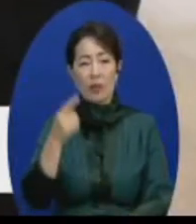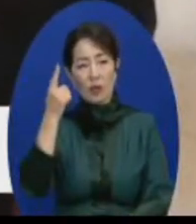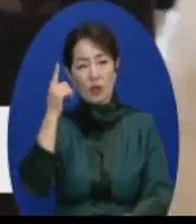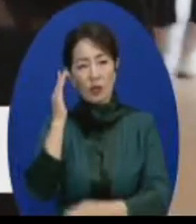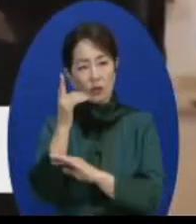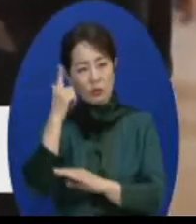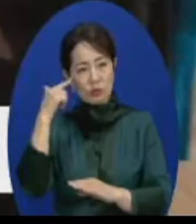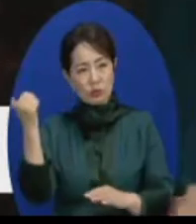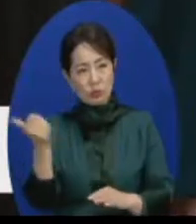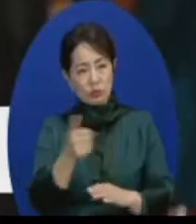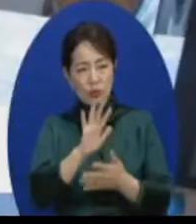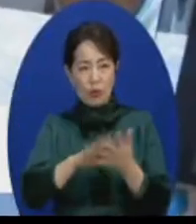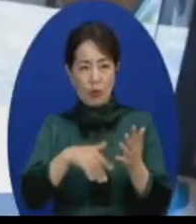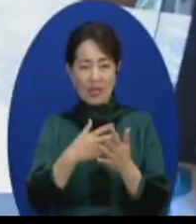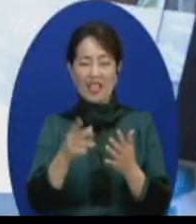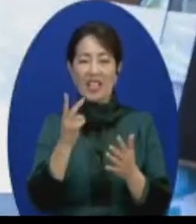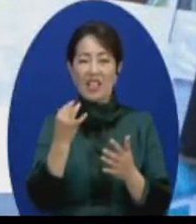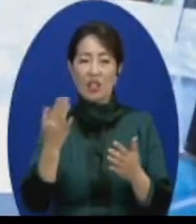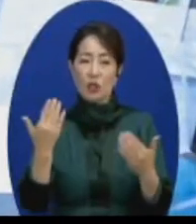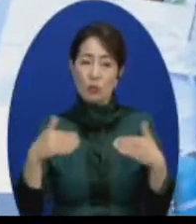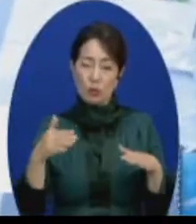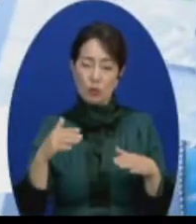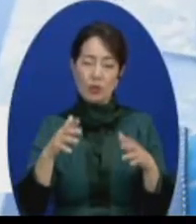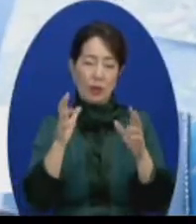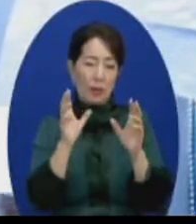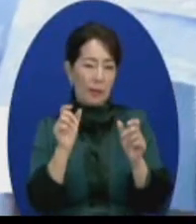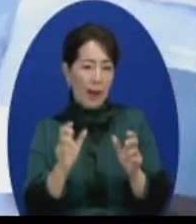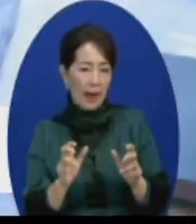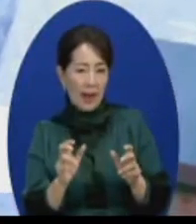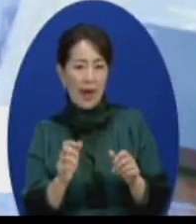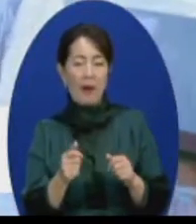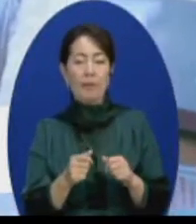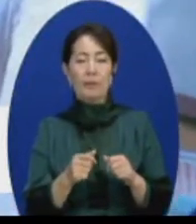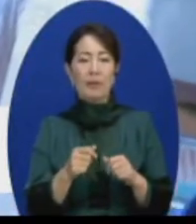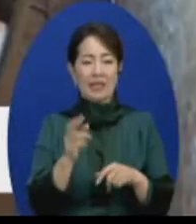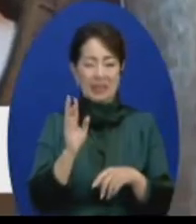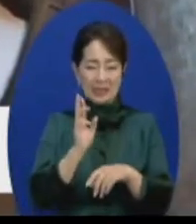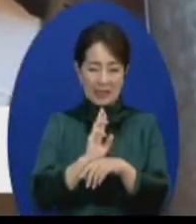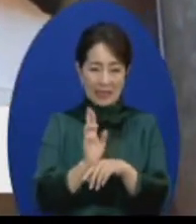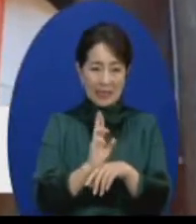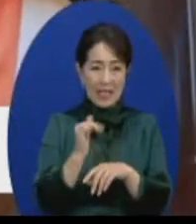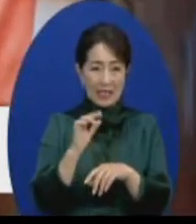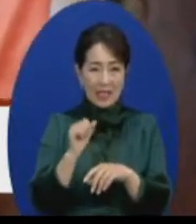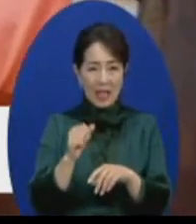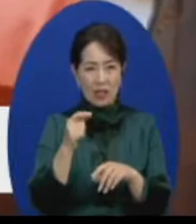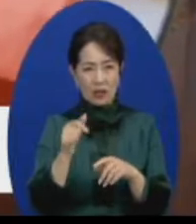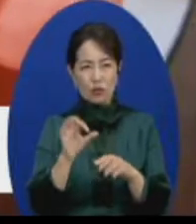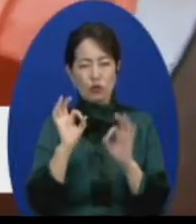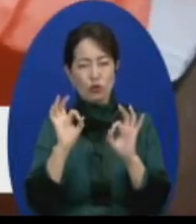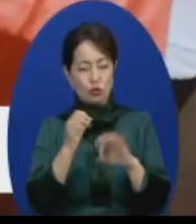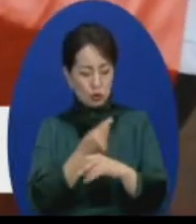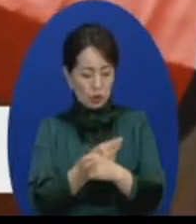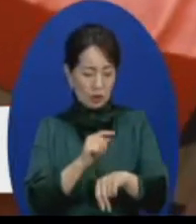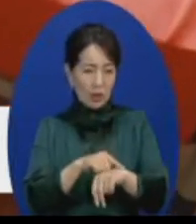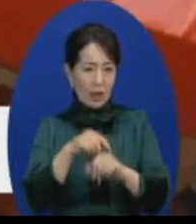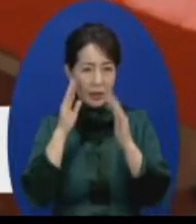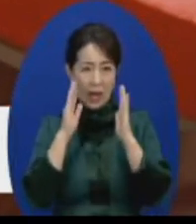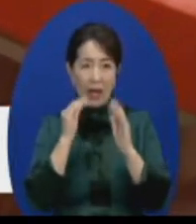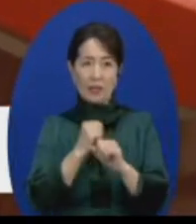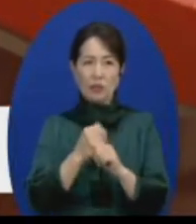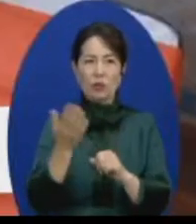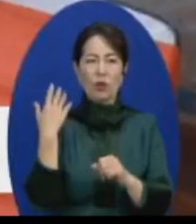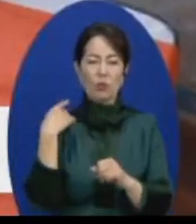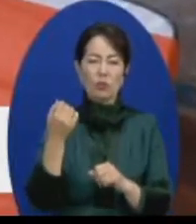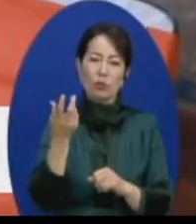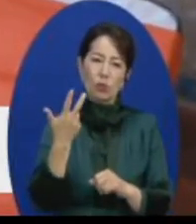Өдөр бүр хуваар гаргаж, нийтийн бүжиг, барай засал, дасгал хөдөлгөөний өдрийг тохиолдуулан ахмадуудын чөлөө цагийг зөв боловсон өнгөрүүлэхэд анхаарч ажиллах юм. Өмнө